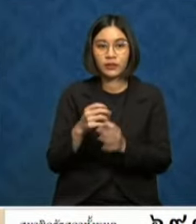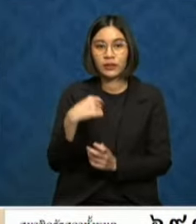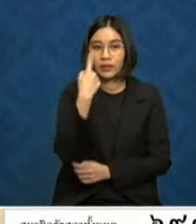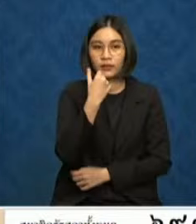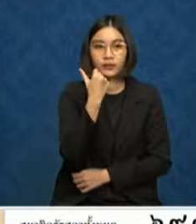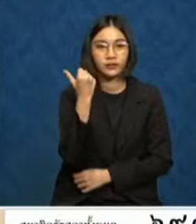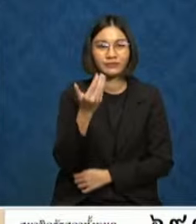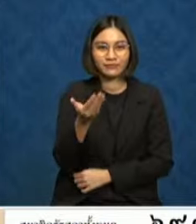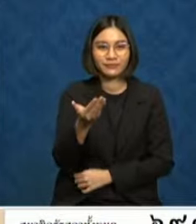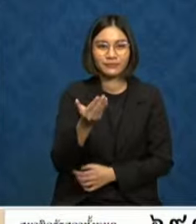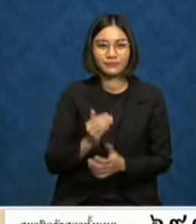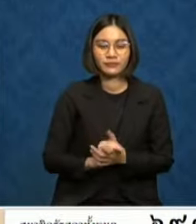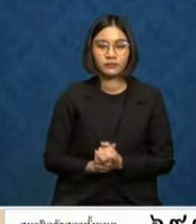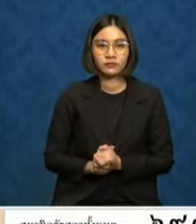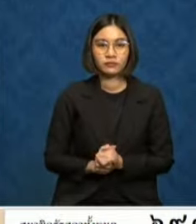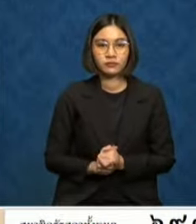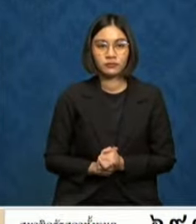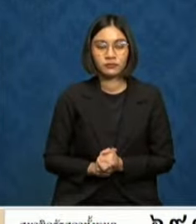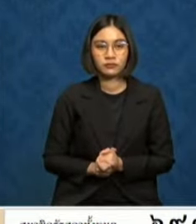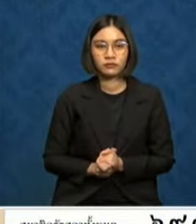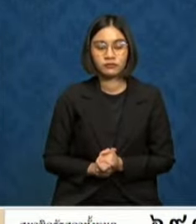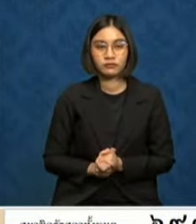เชิญครับ